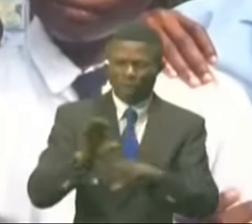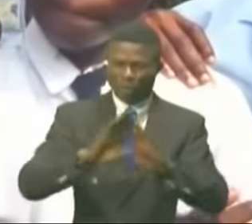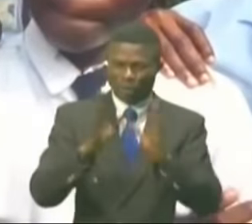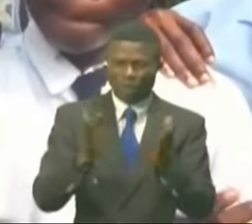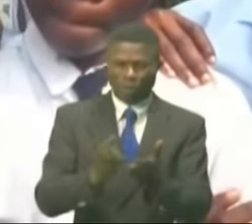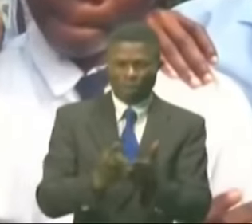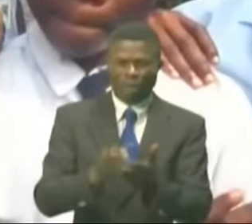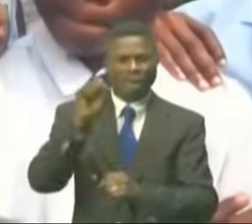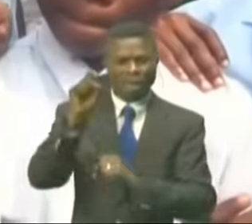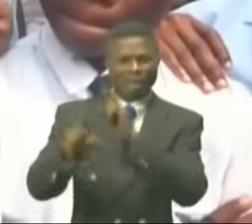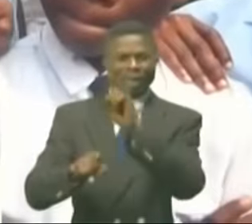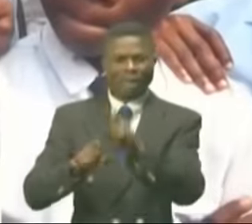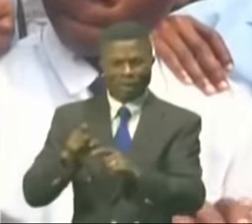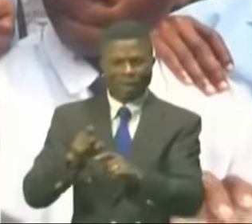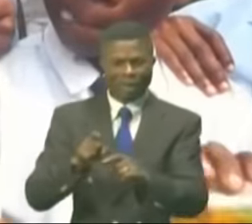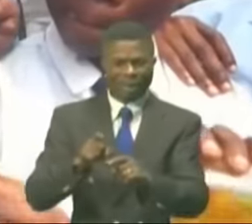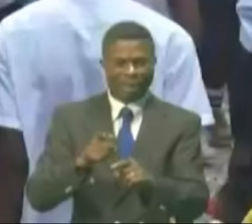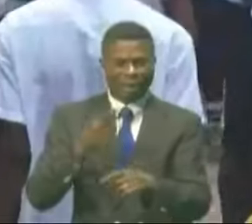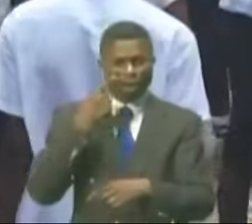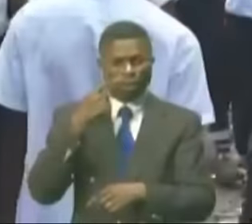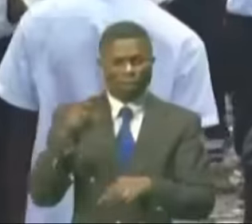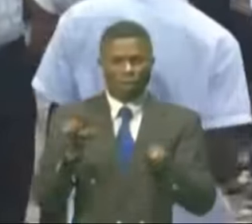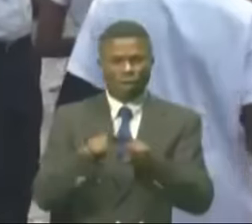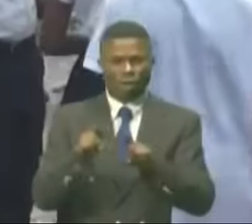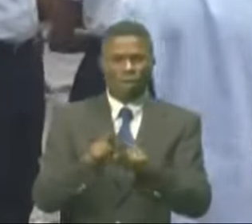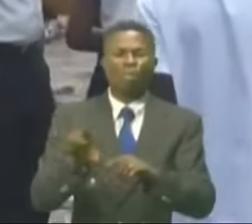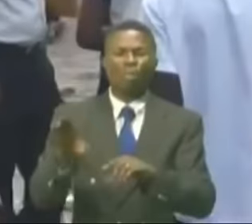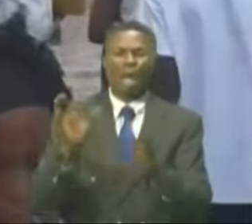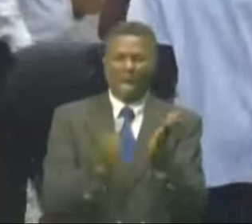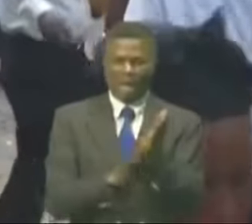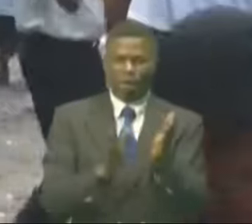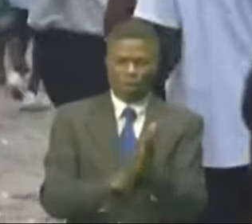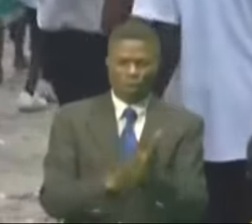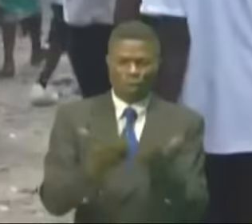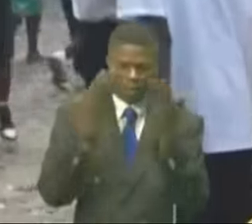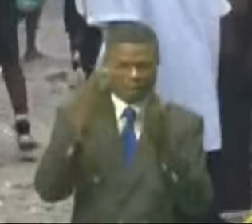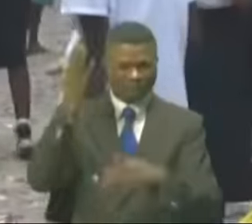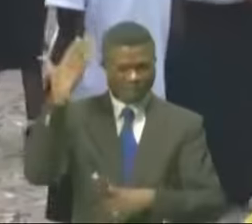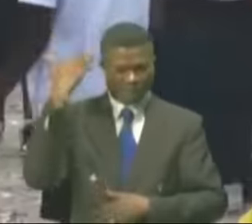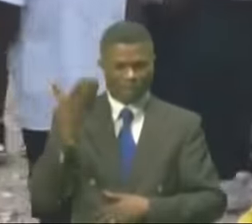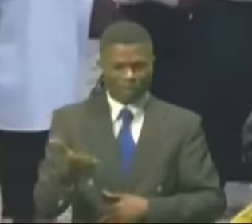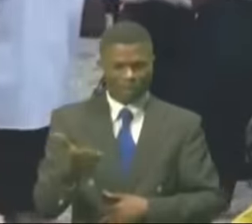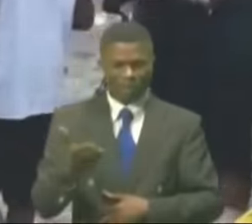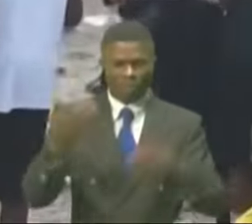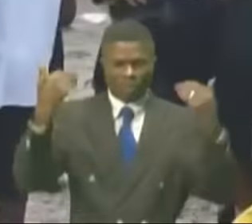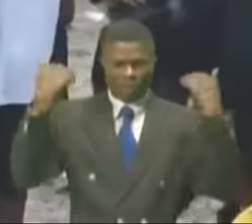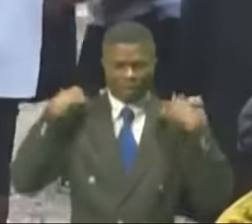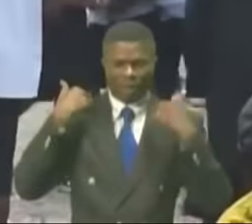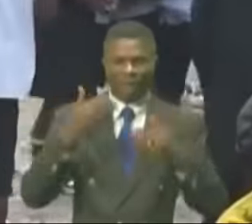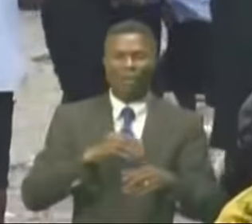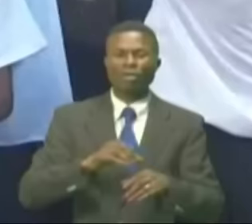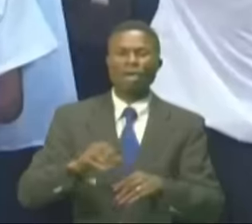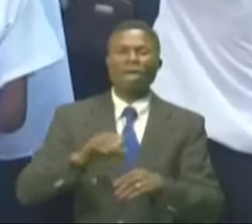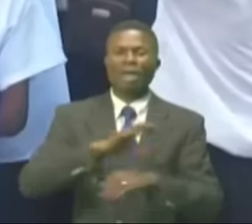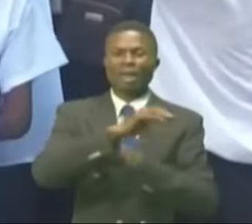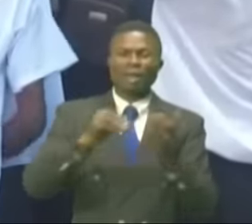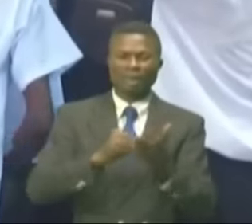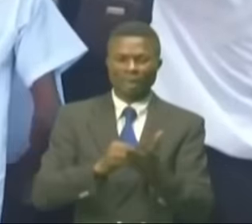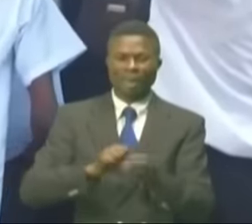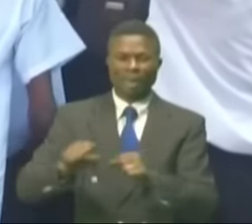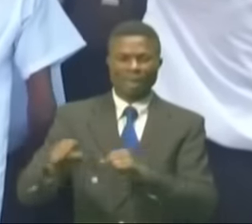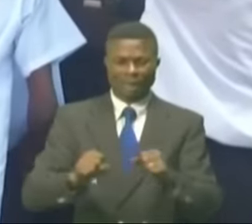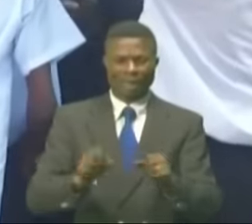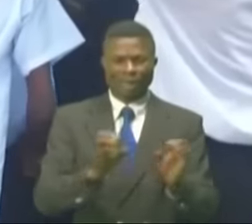vu les questions qui sortaient des cours qu'on avait fait là-bas. Selon les chefs des centres, les examens se sont